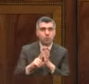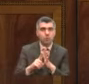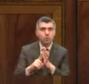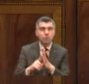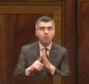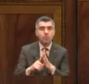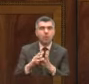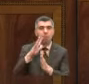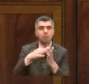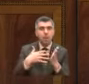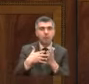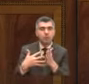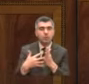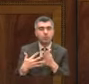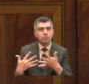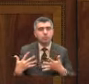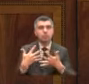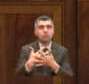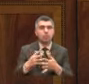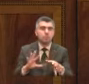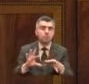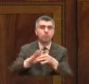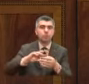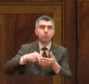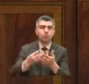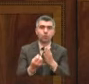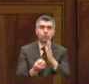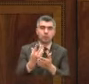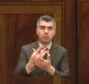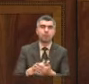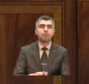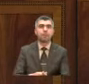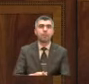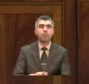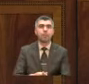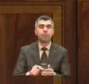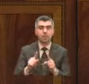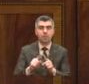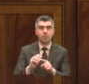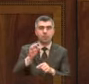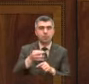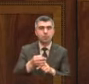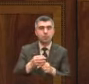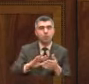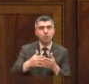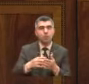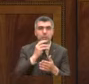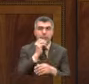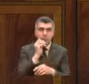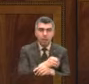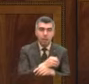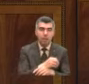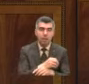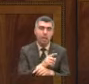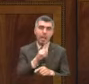فيها البرامج، فيها الشراكات، وفيها الحمد لله إنجازات، ولكن مازال لأنه مادام كاين حياة كاين النفايات، مادام